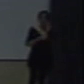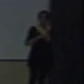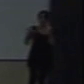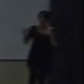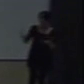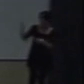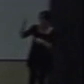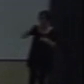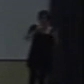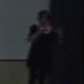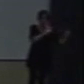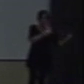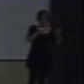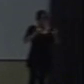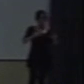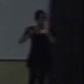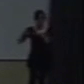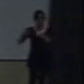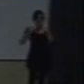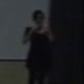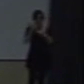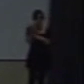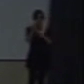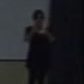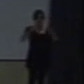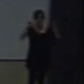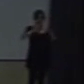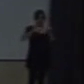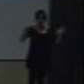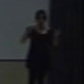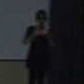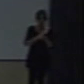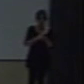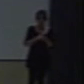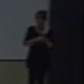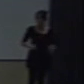que estan al darrere de cinc persones que tenen cor i que tenen